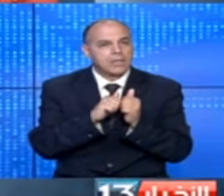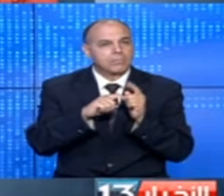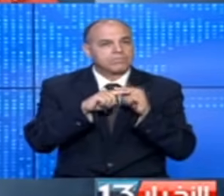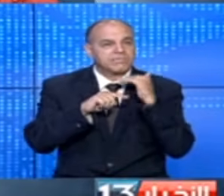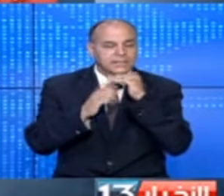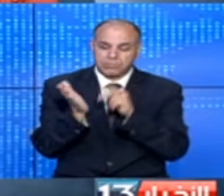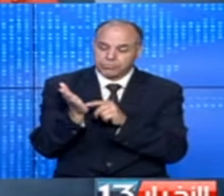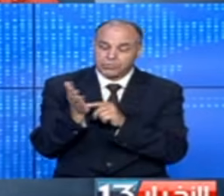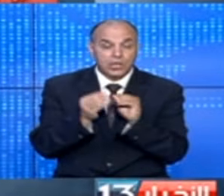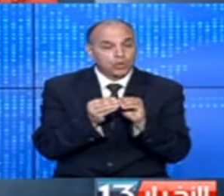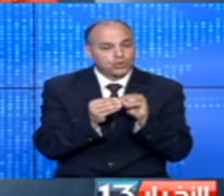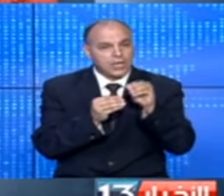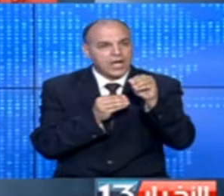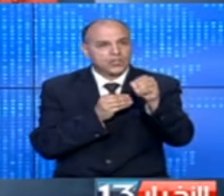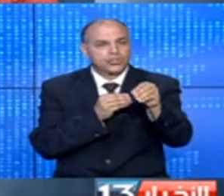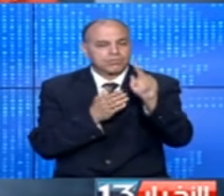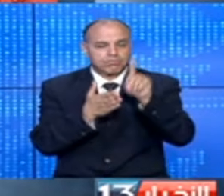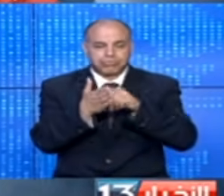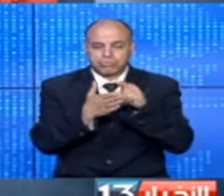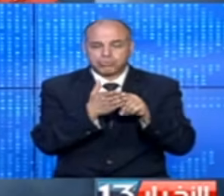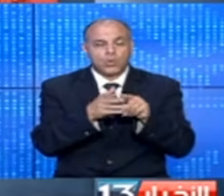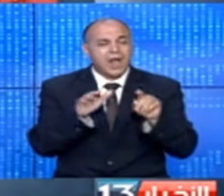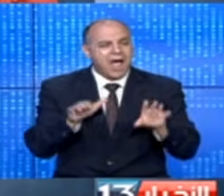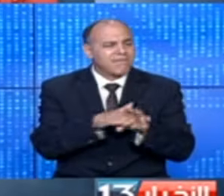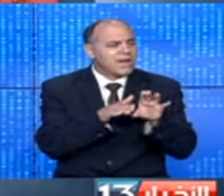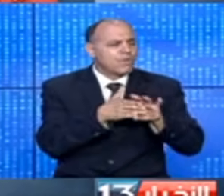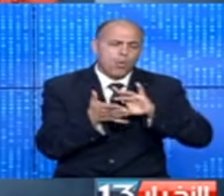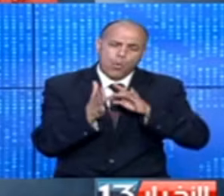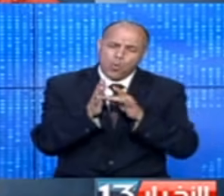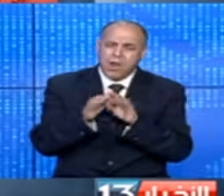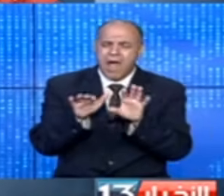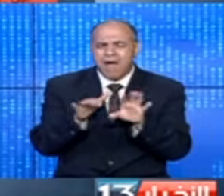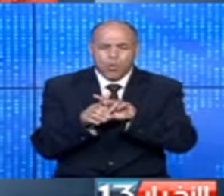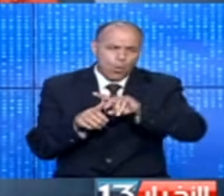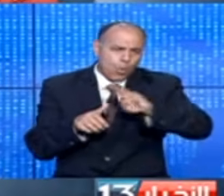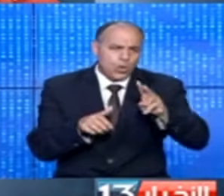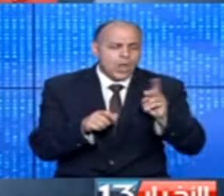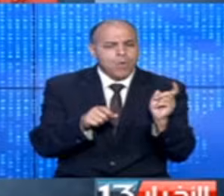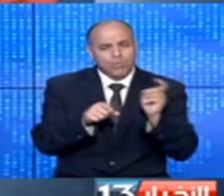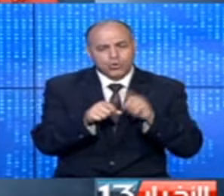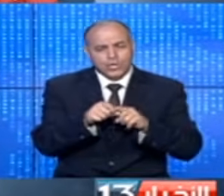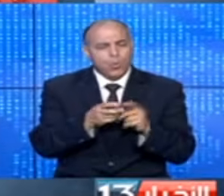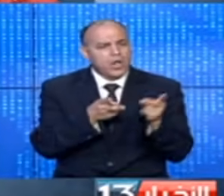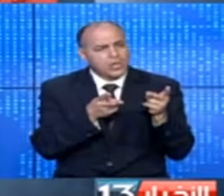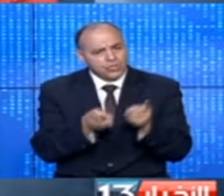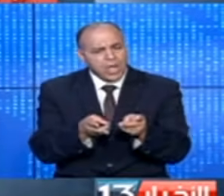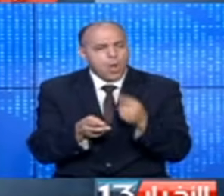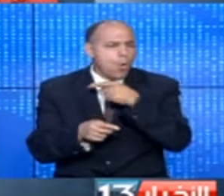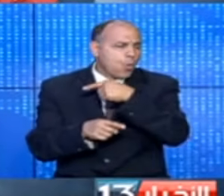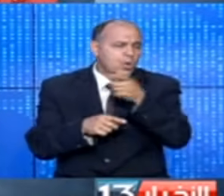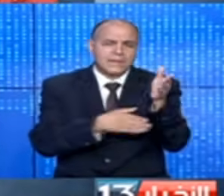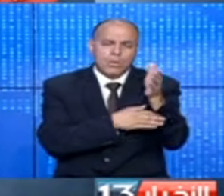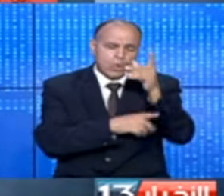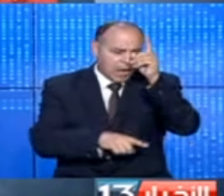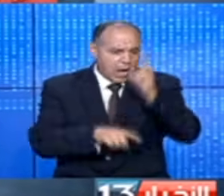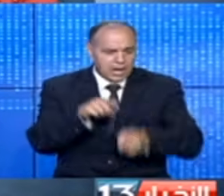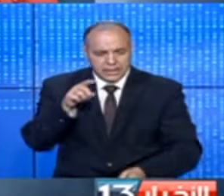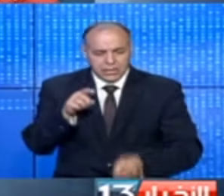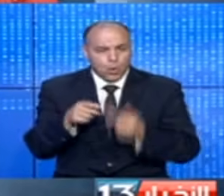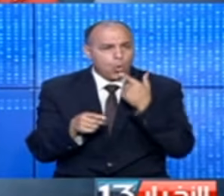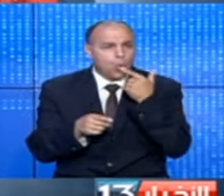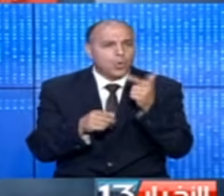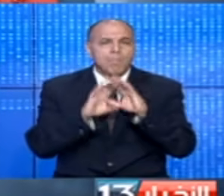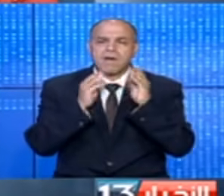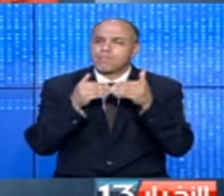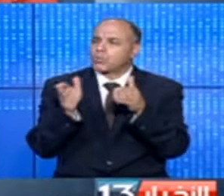السريعة. تأجيل أو إلغاء كافة التظاهرات الجماهيرية المفتوحة لمشاركة أو حضور العموم، وذلك سواء في